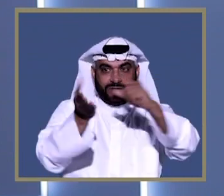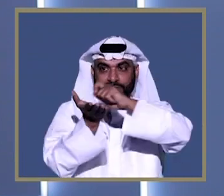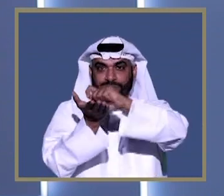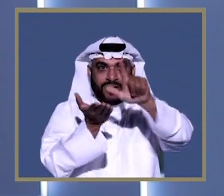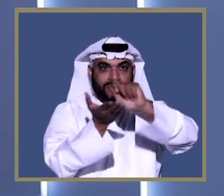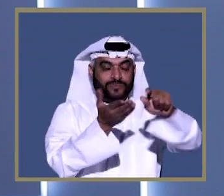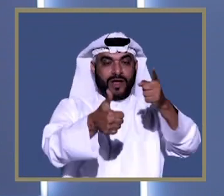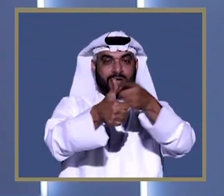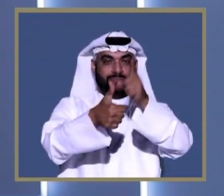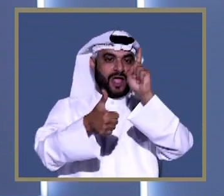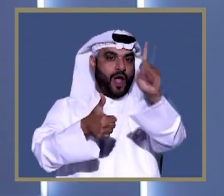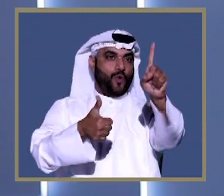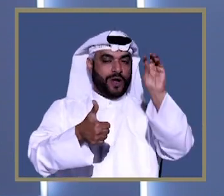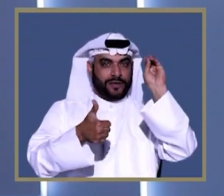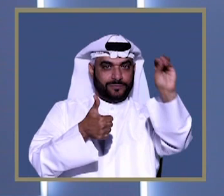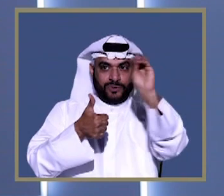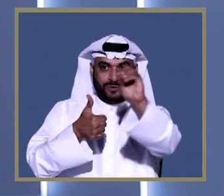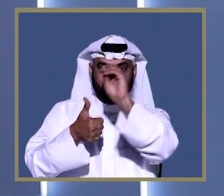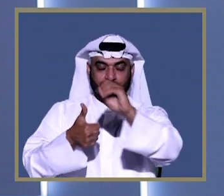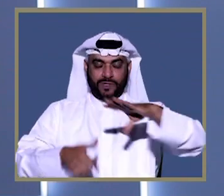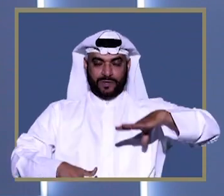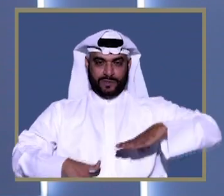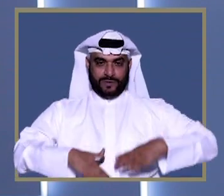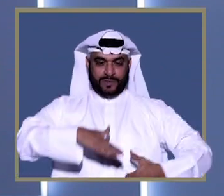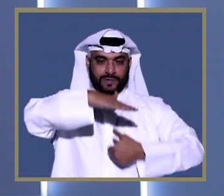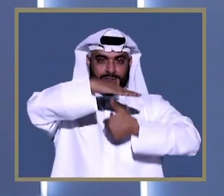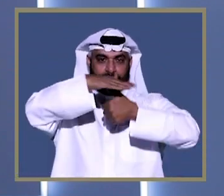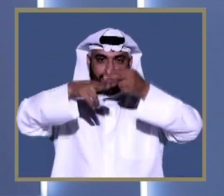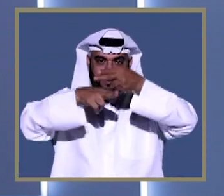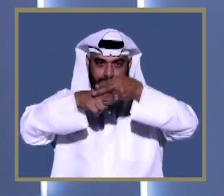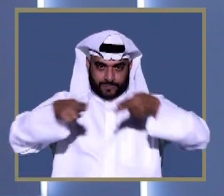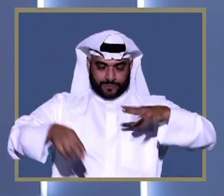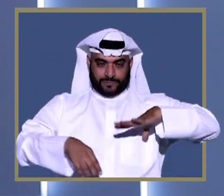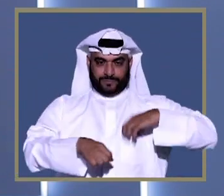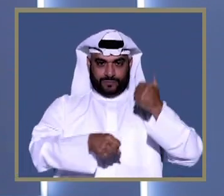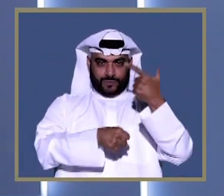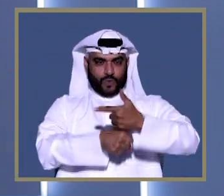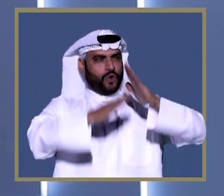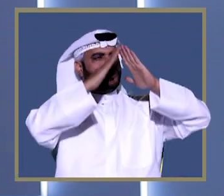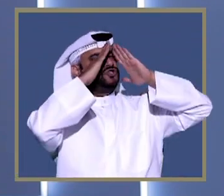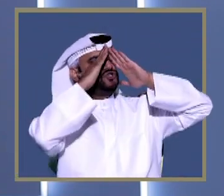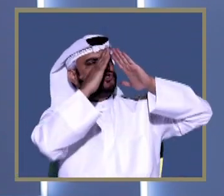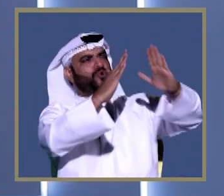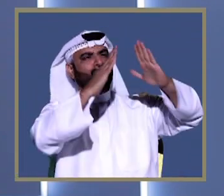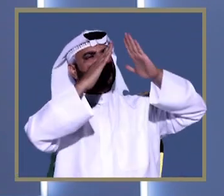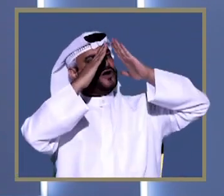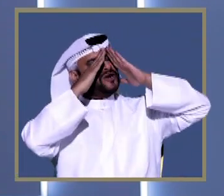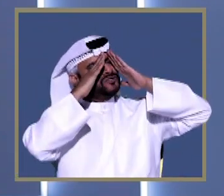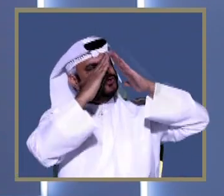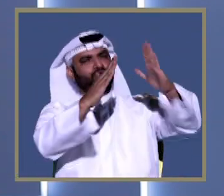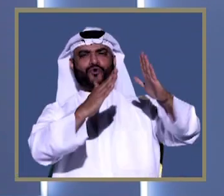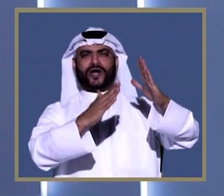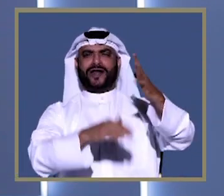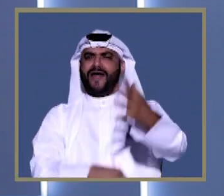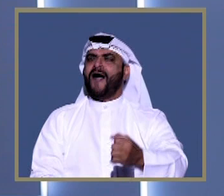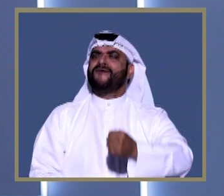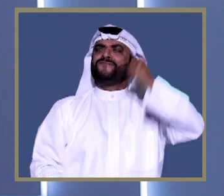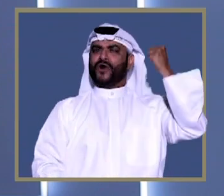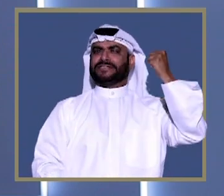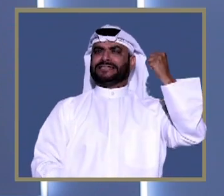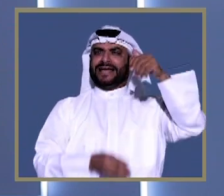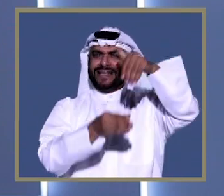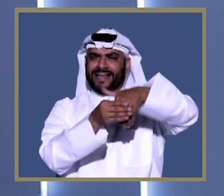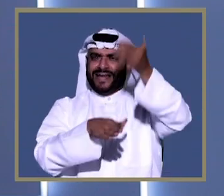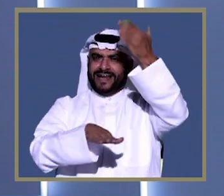الكويتي كافة. الرسالة الأولى إلى مقام سيدي سمو الأمير وسمو ولي العهد، شكرا لكما على هذه